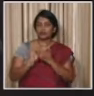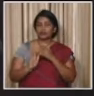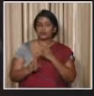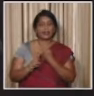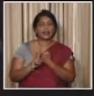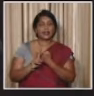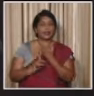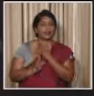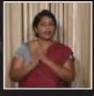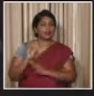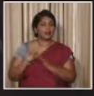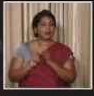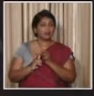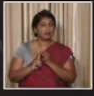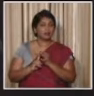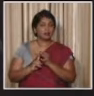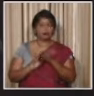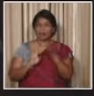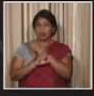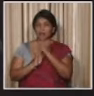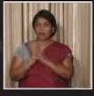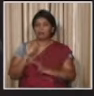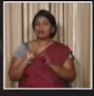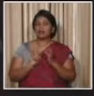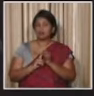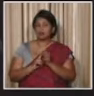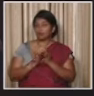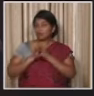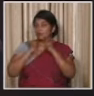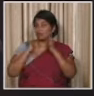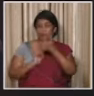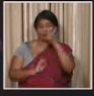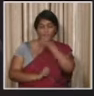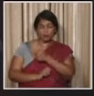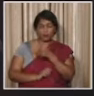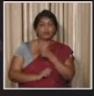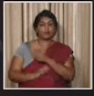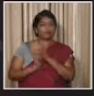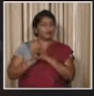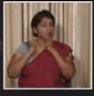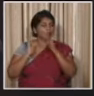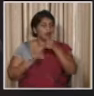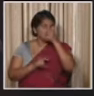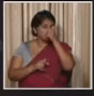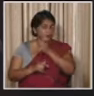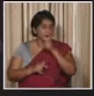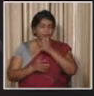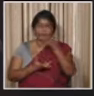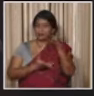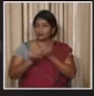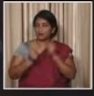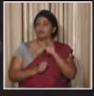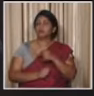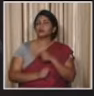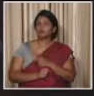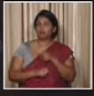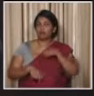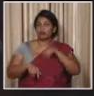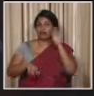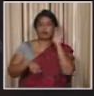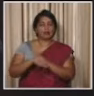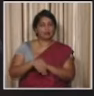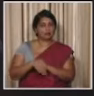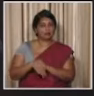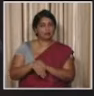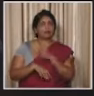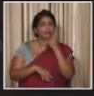කෙහෙලිය රමුක්කල්ල හිටපු ඇමතිවරයා කොයි තරම් දූෂිතද මොන තරම් වංචාවන් ප්‍රමාණයක් කරලා තියෙනවද කියන එක අද ඔප් වෙලා